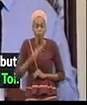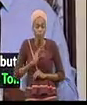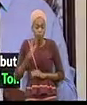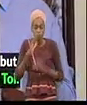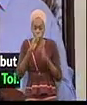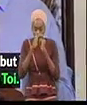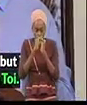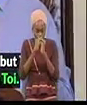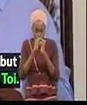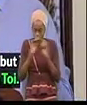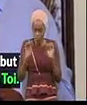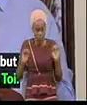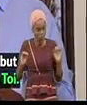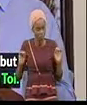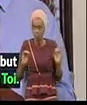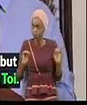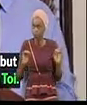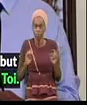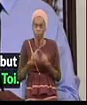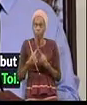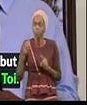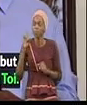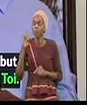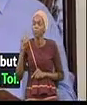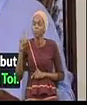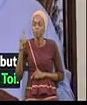خيرك ولا عبد